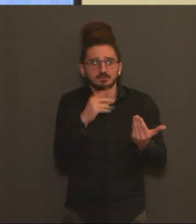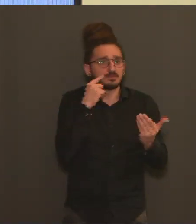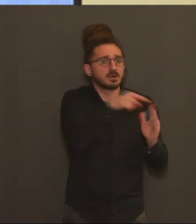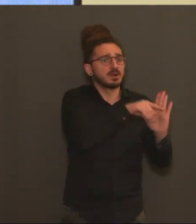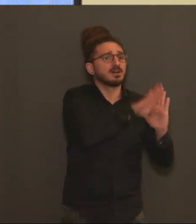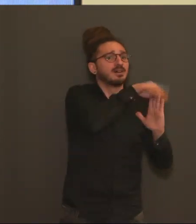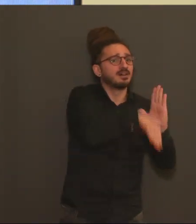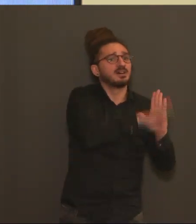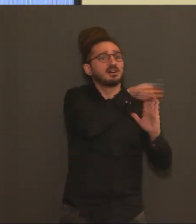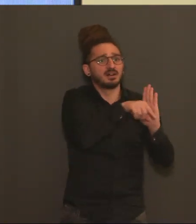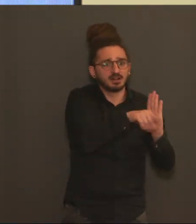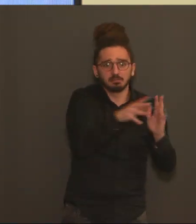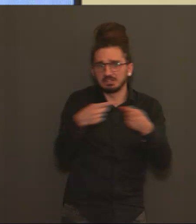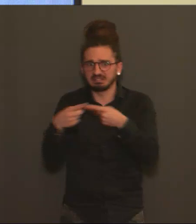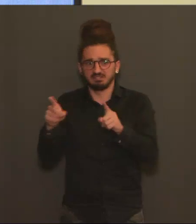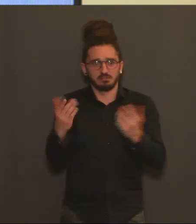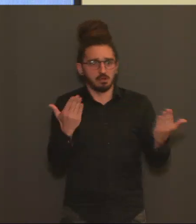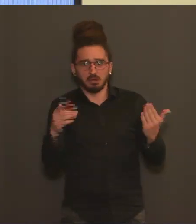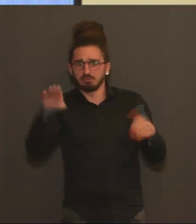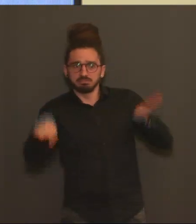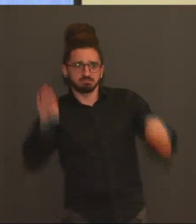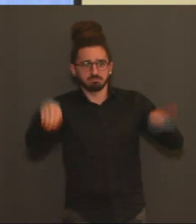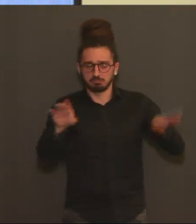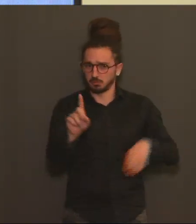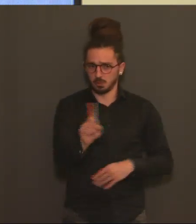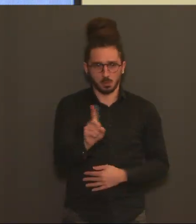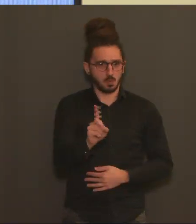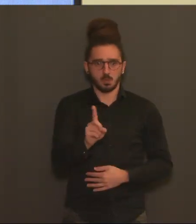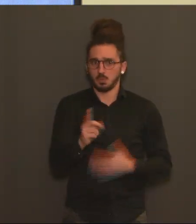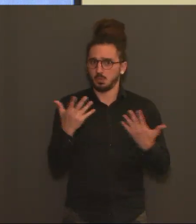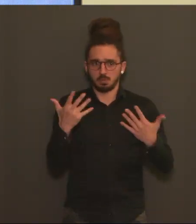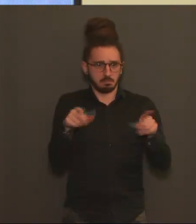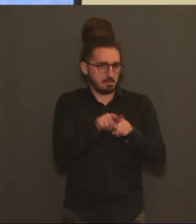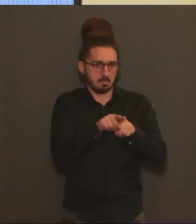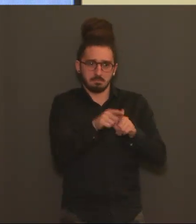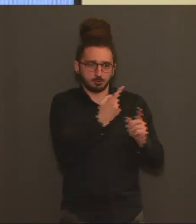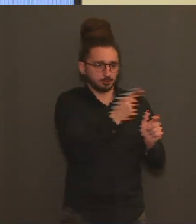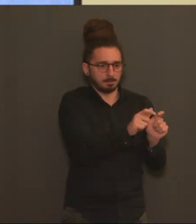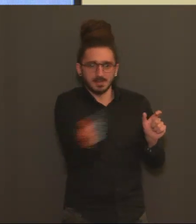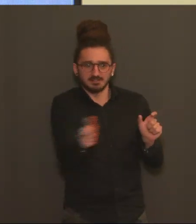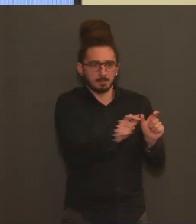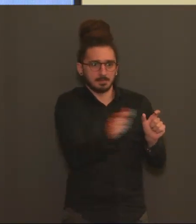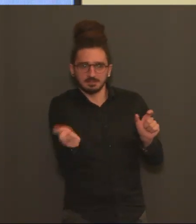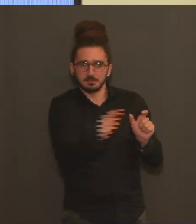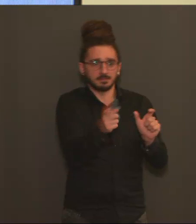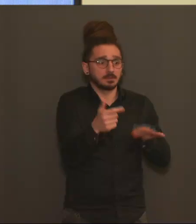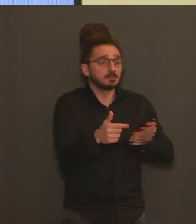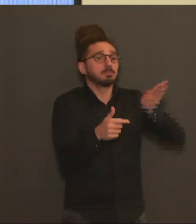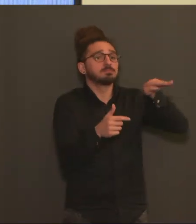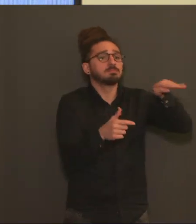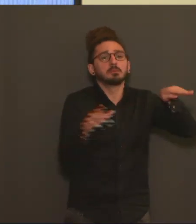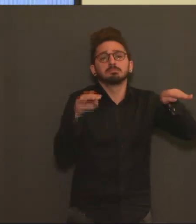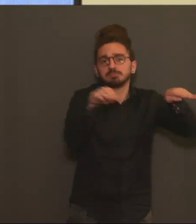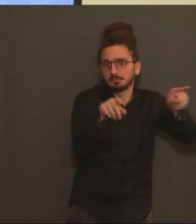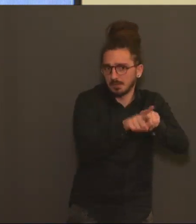des hospitalisations. Classiquement parlant, lorsque le taux des infections atteint son plafond et commence à